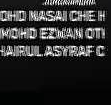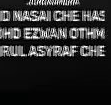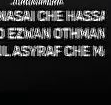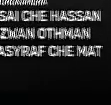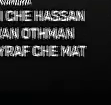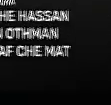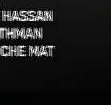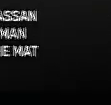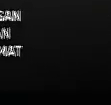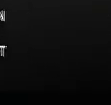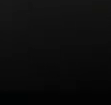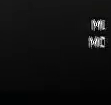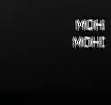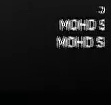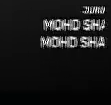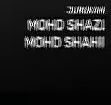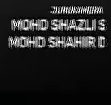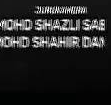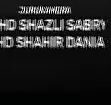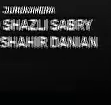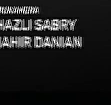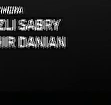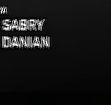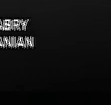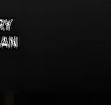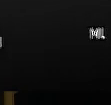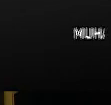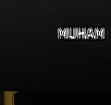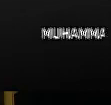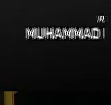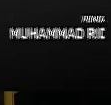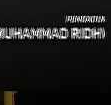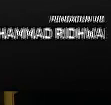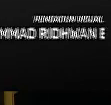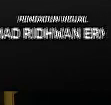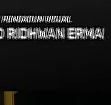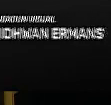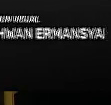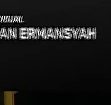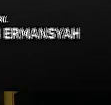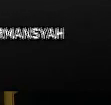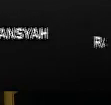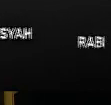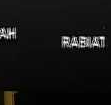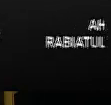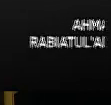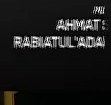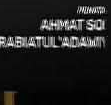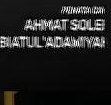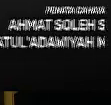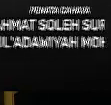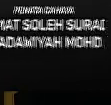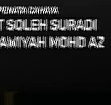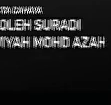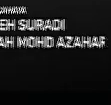ngaji Idris Ahmad mencuri jabatan para menteri untuk Halo agama karena bersama-sama kami produksi inklusif malam ini Terima kasih juga untuk Anda yang setia